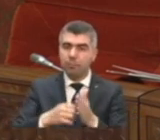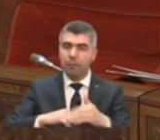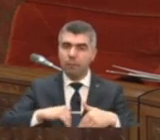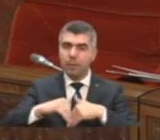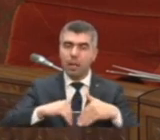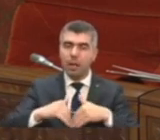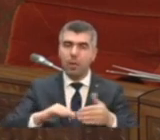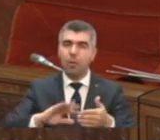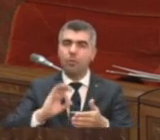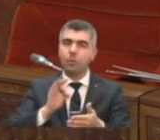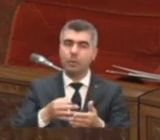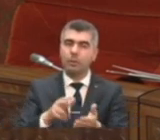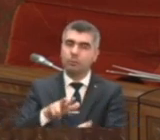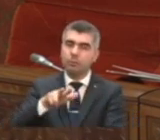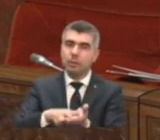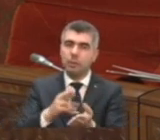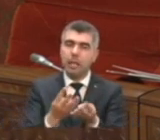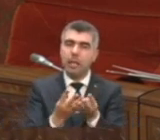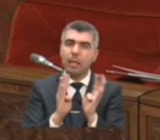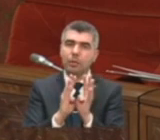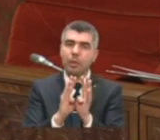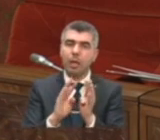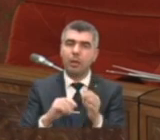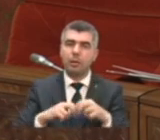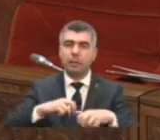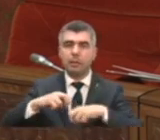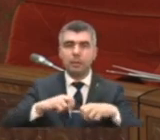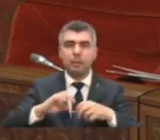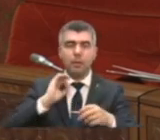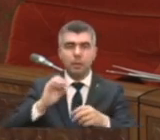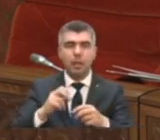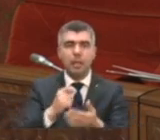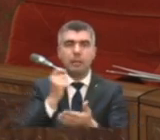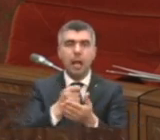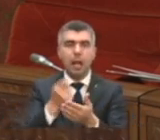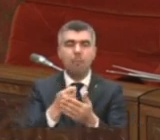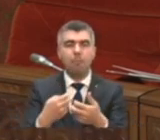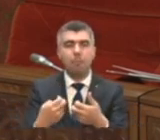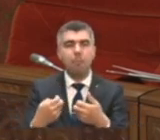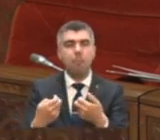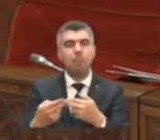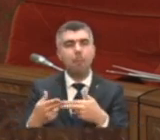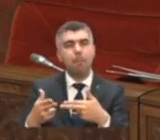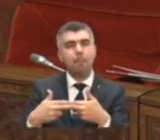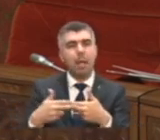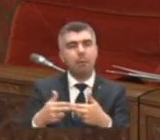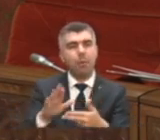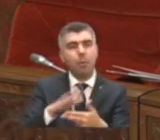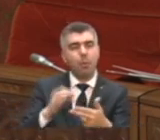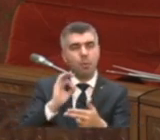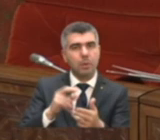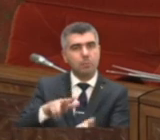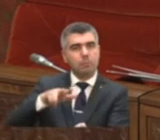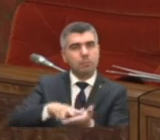المزدوج، وتتعمل اللجنه الوطنيه للنقل على اعطاء الاولويه لمعالجه طلبات الرخص الخاصه بهذا النقل بعد موافقه